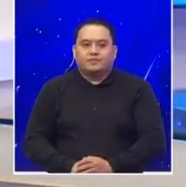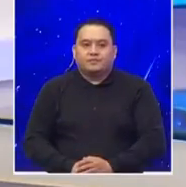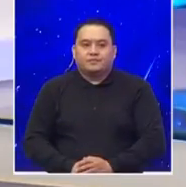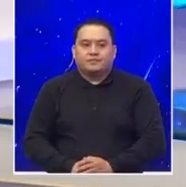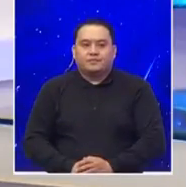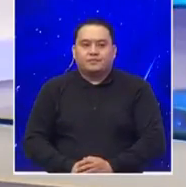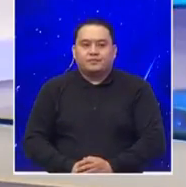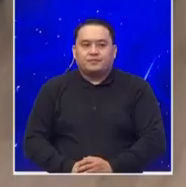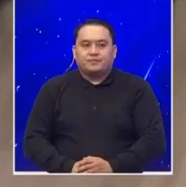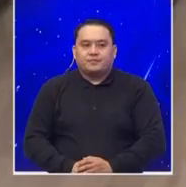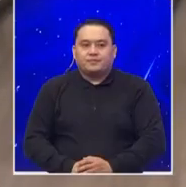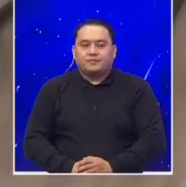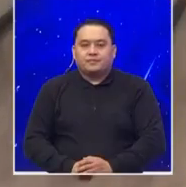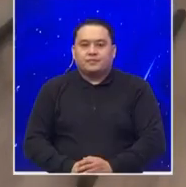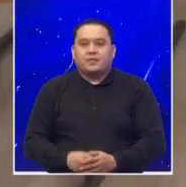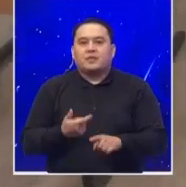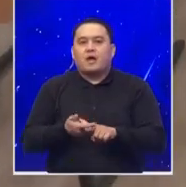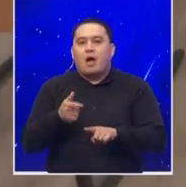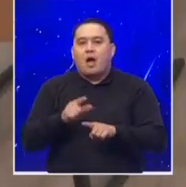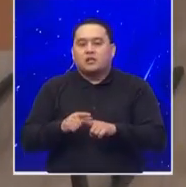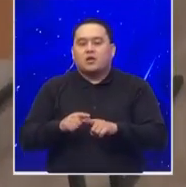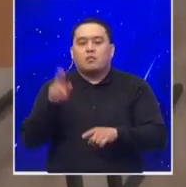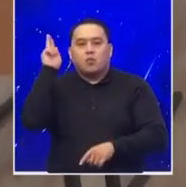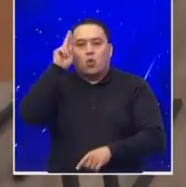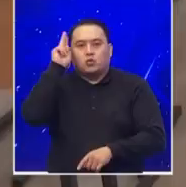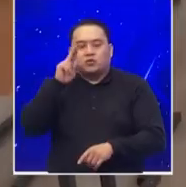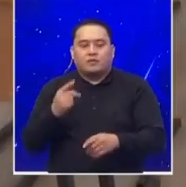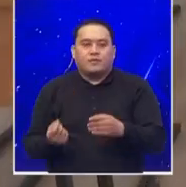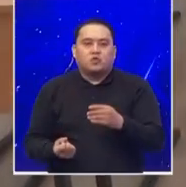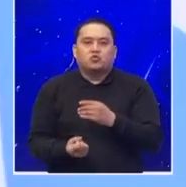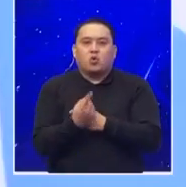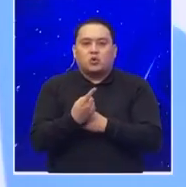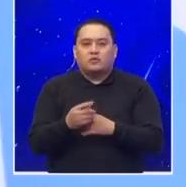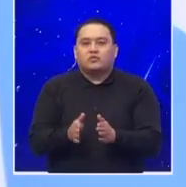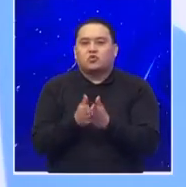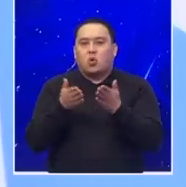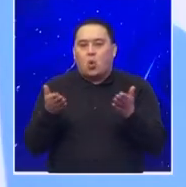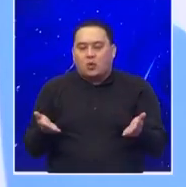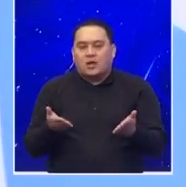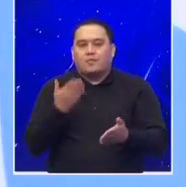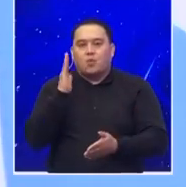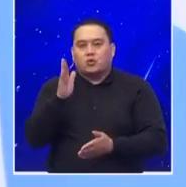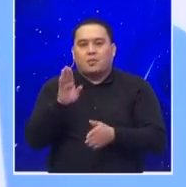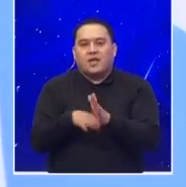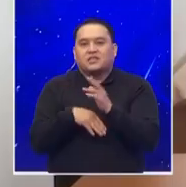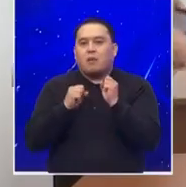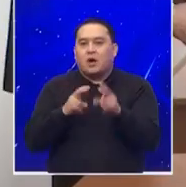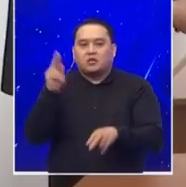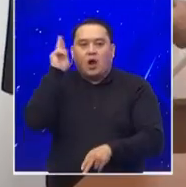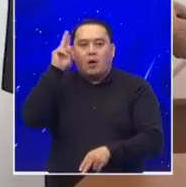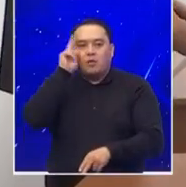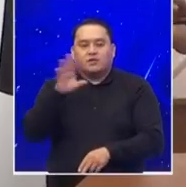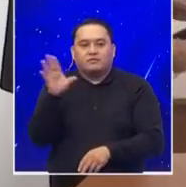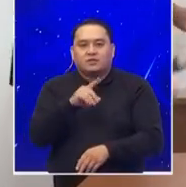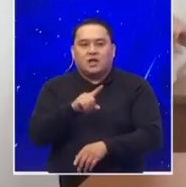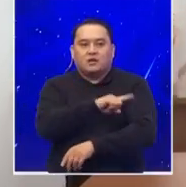группа. На этих партах уже в скором времени вновь появятся школьные принадлежности и книги. Для безопасного обучения здесь есть